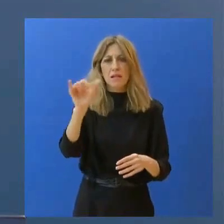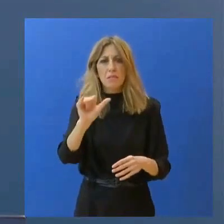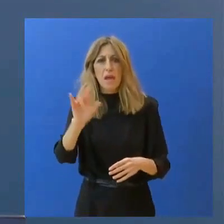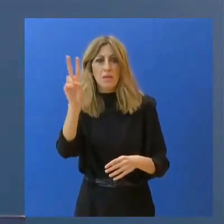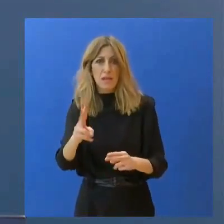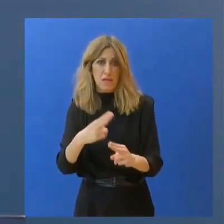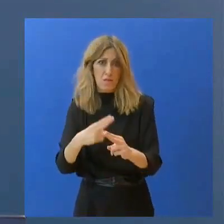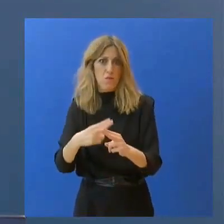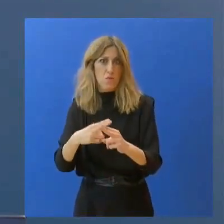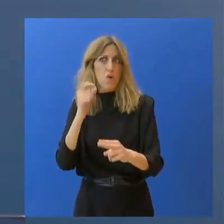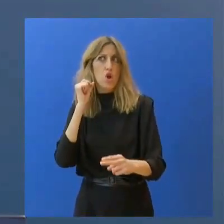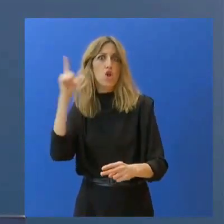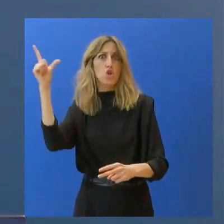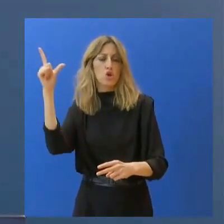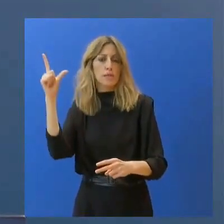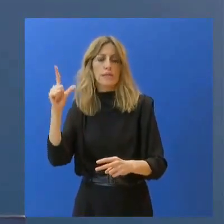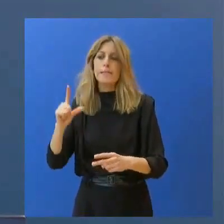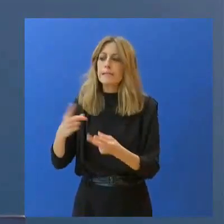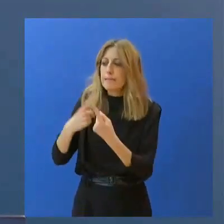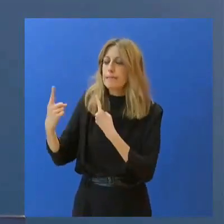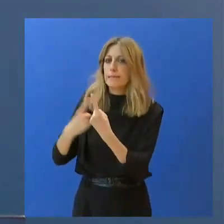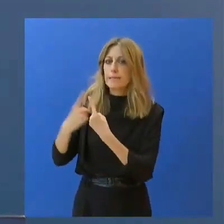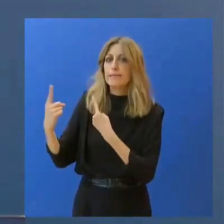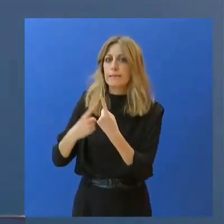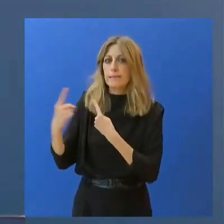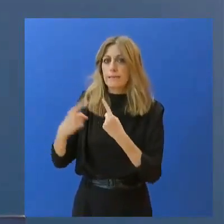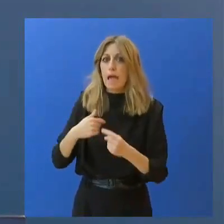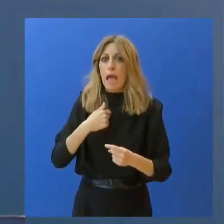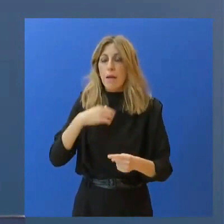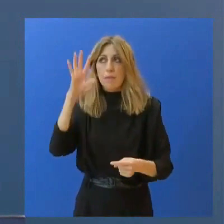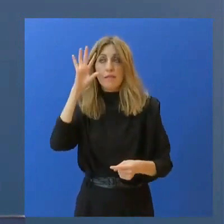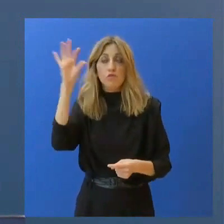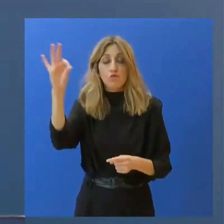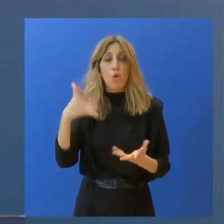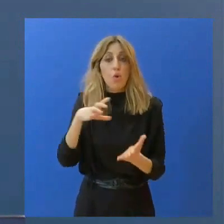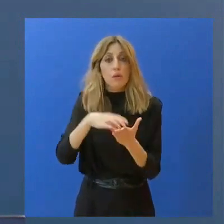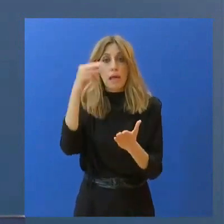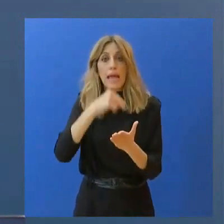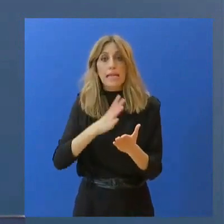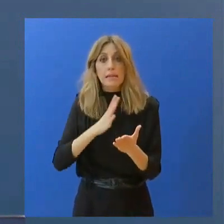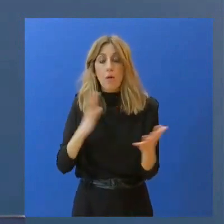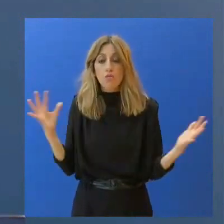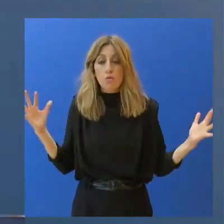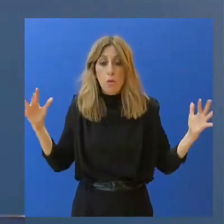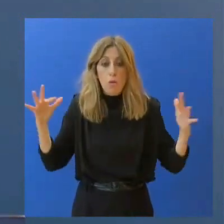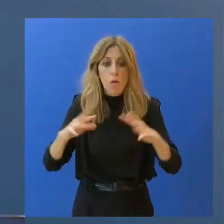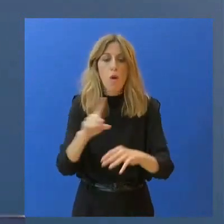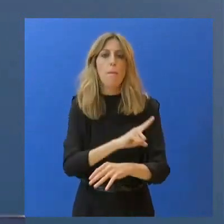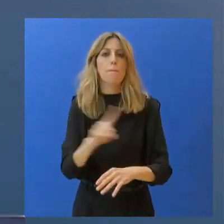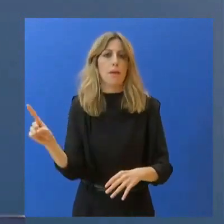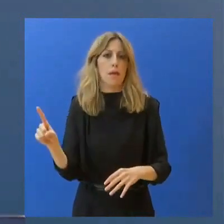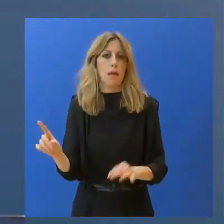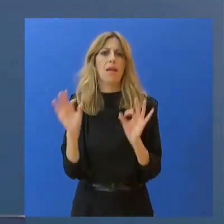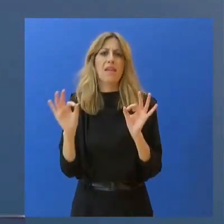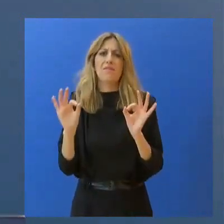Όσον αφορά το ωράριο, εξετάζουμε διάφορα θέματα ώστε να μην υπάρξει κανένα συνωστισμό, υπενθυμίζοντα βέβαια πάντα ότι δεν υπάρχει ειδική πρόληψη για μετακίνηση